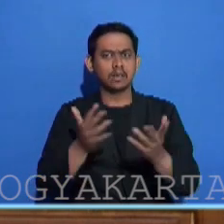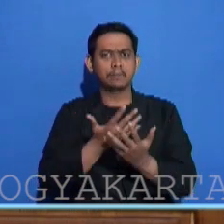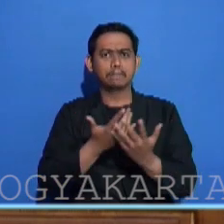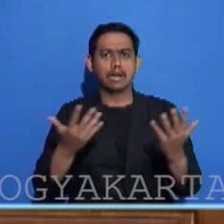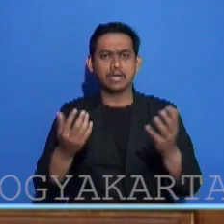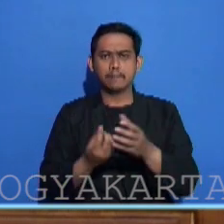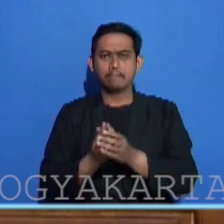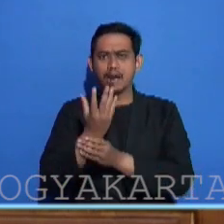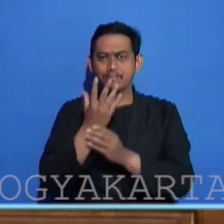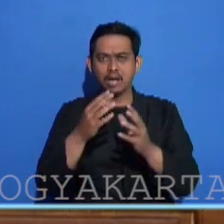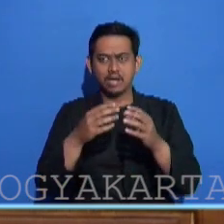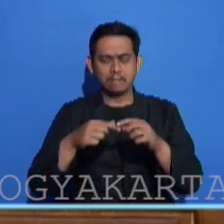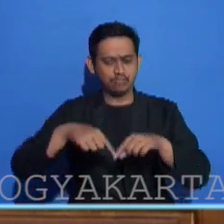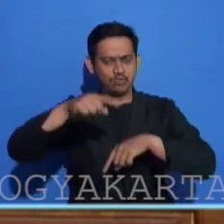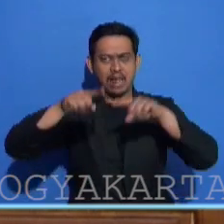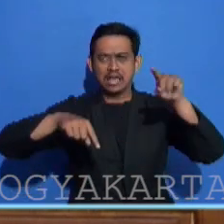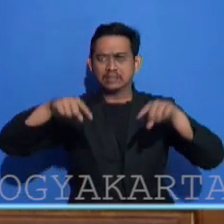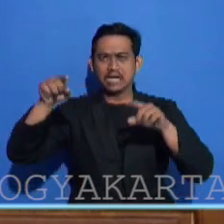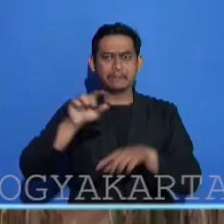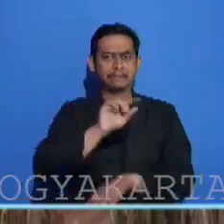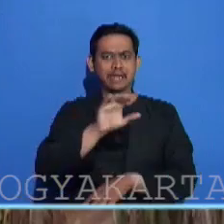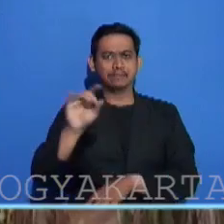pisang Manika warning